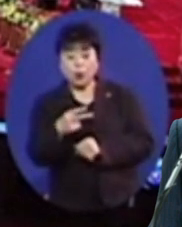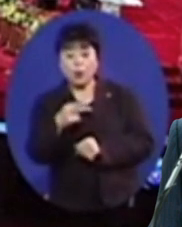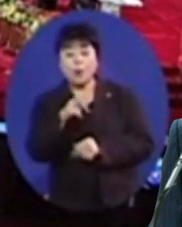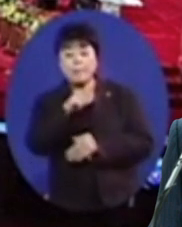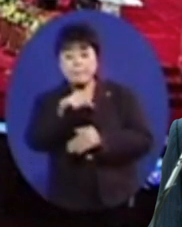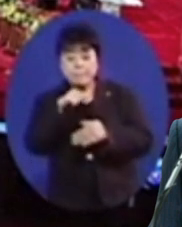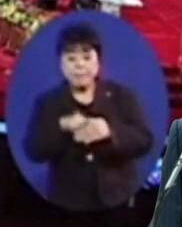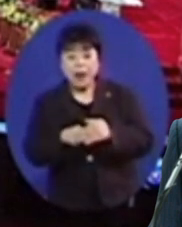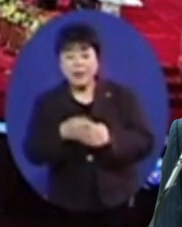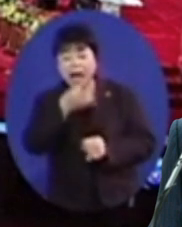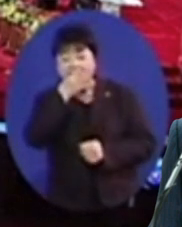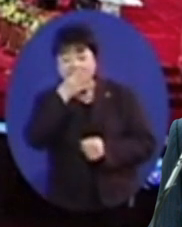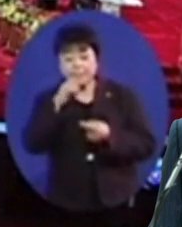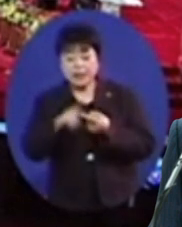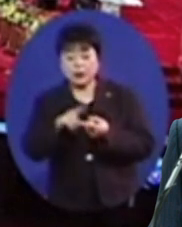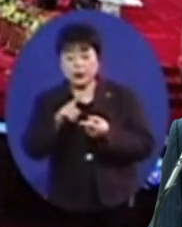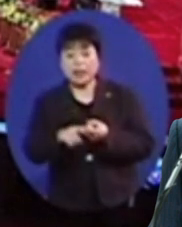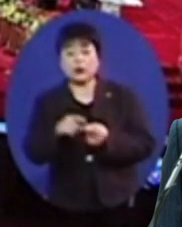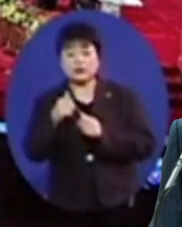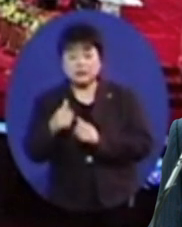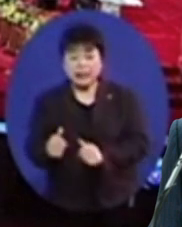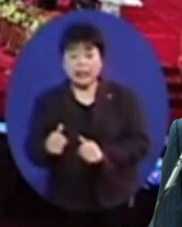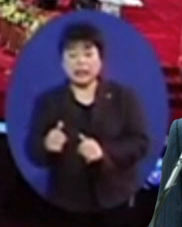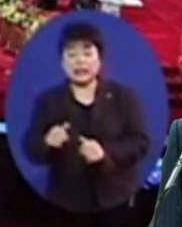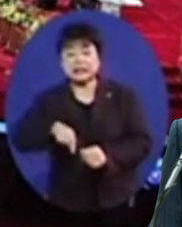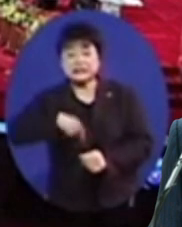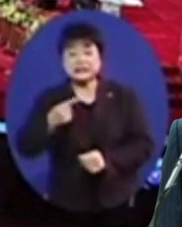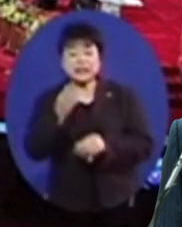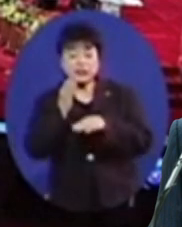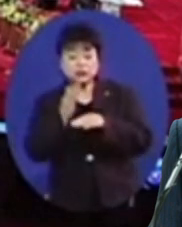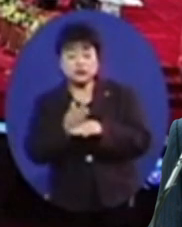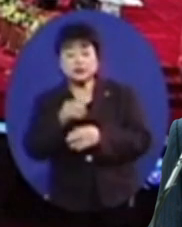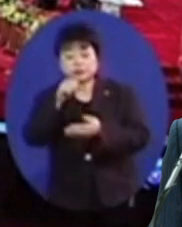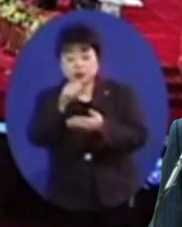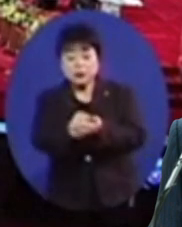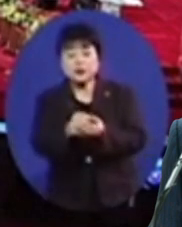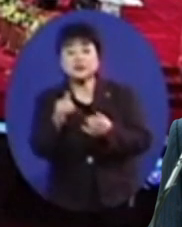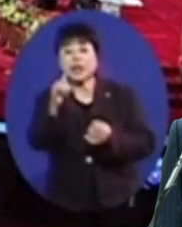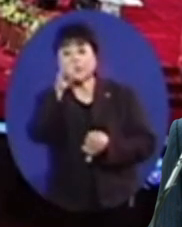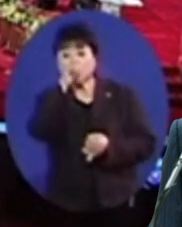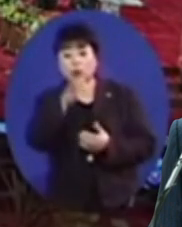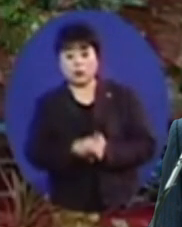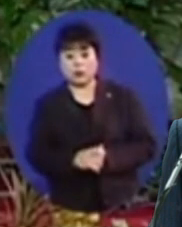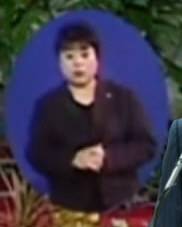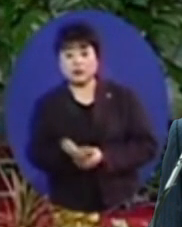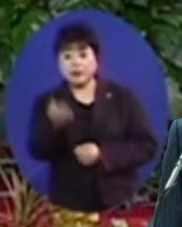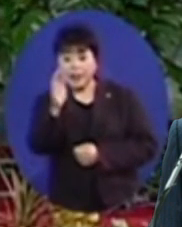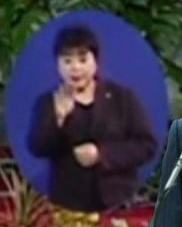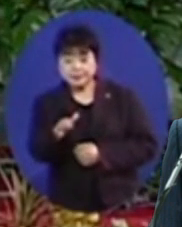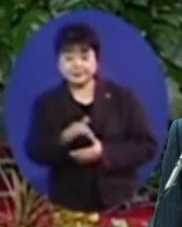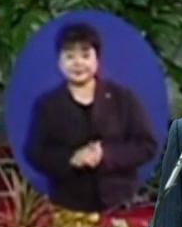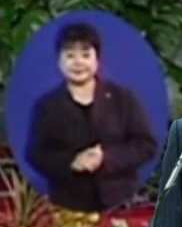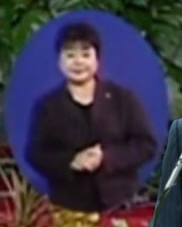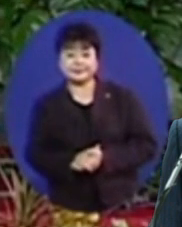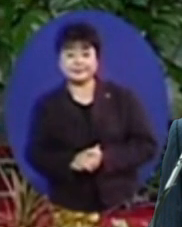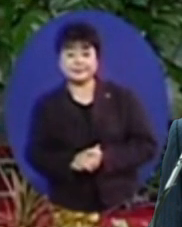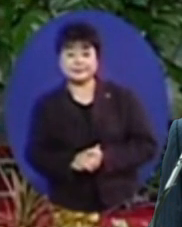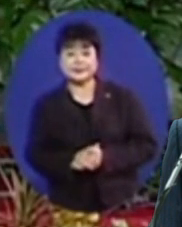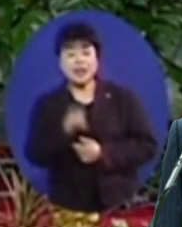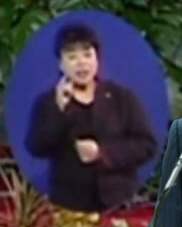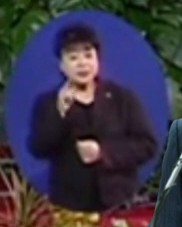마음의 욕심을 따라서 자기 중심을 점령한 사람이 있습니다. 그러나